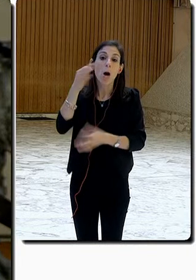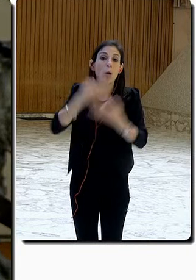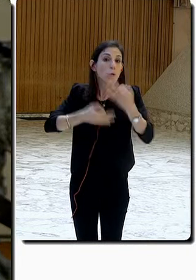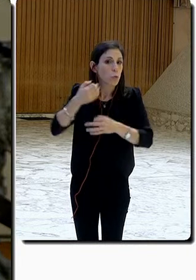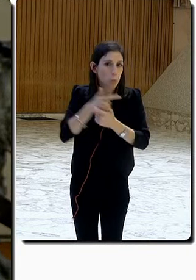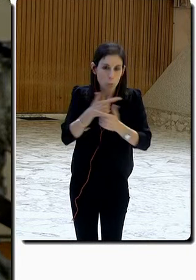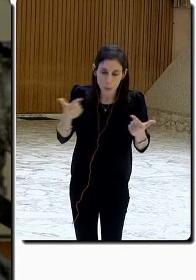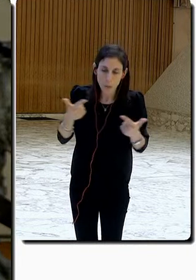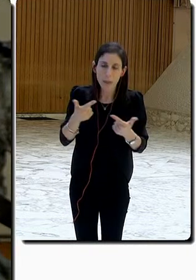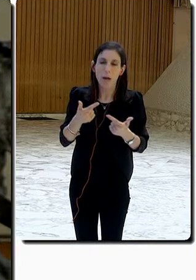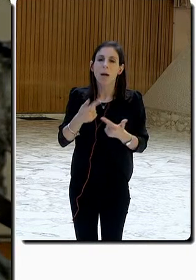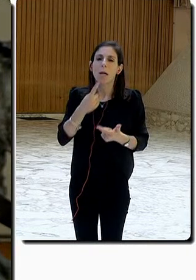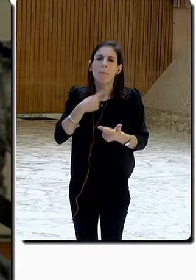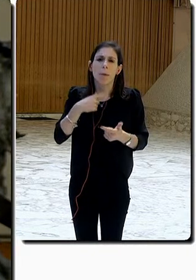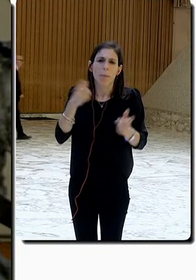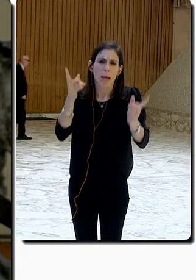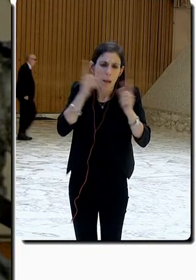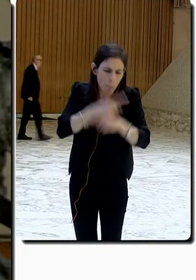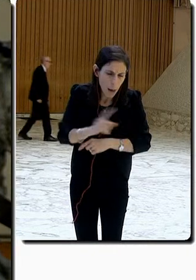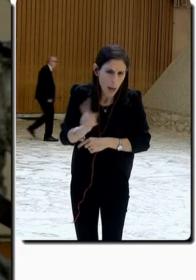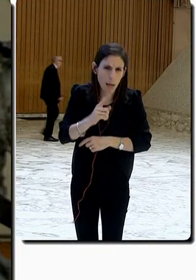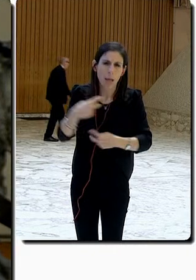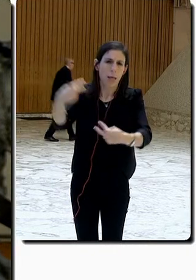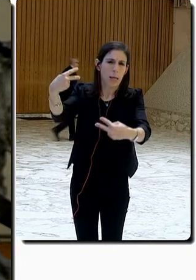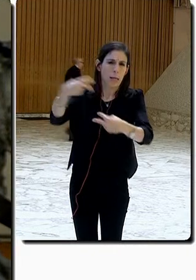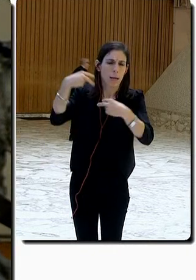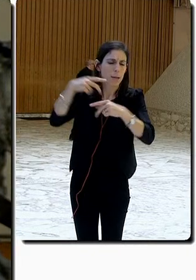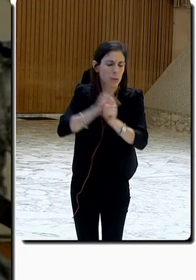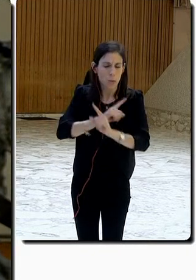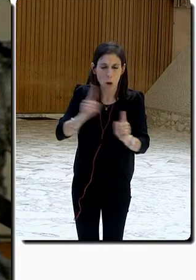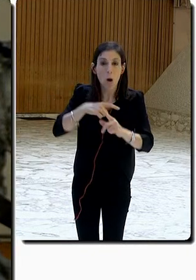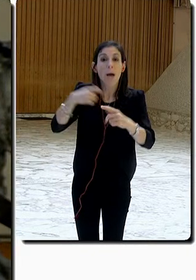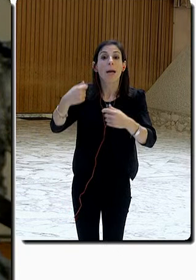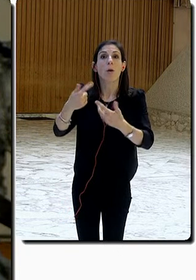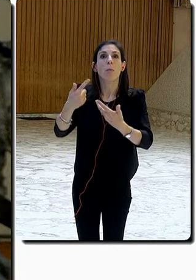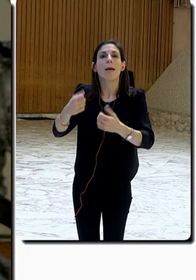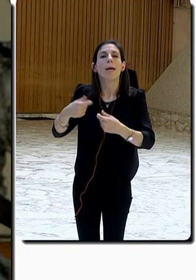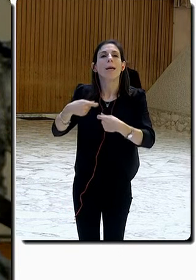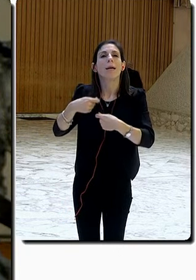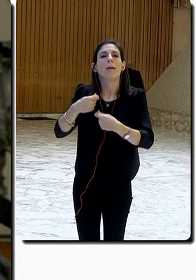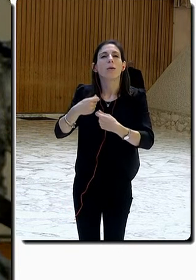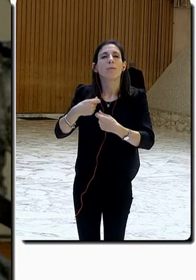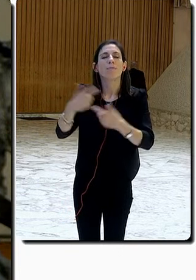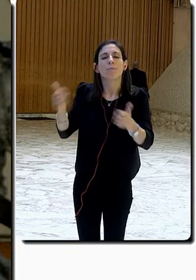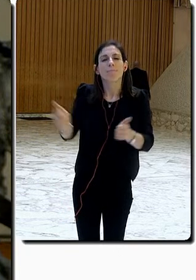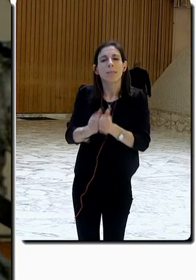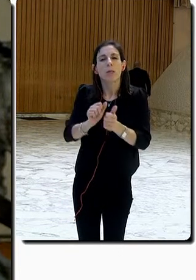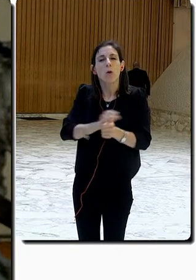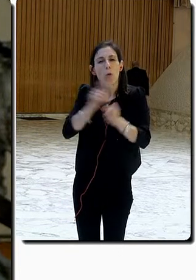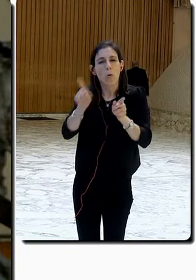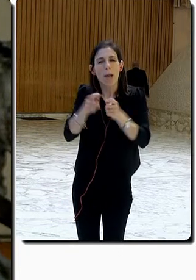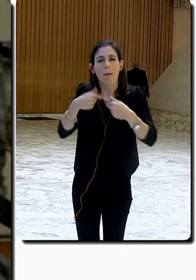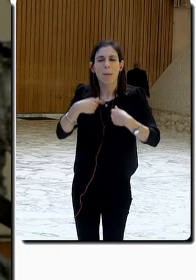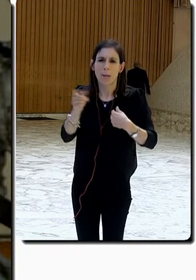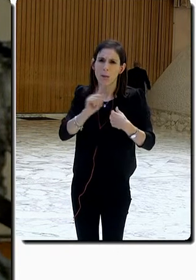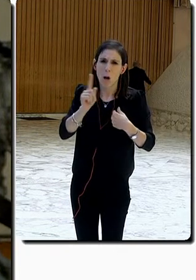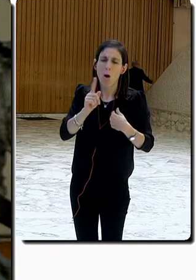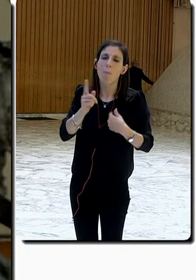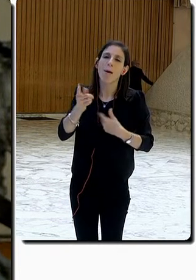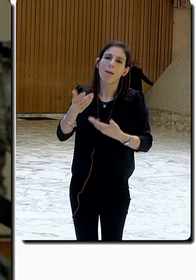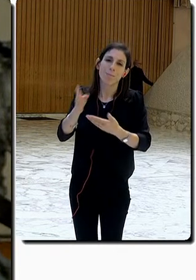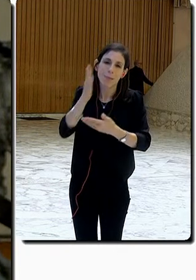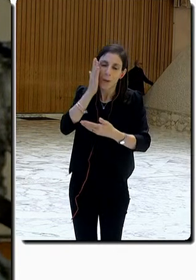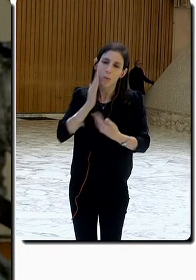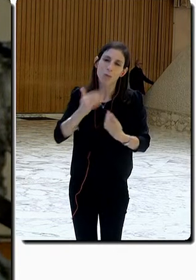même pas, mais qui valide notre douleur et nous aime. Jésus nous a donné un exemple lumineux quand il a pleuré avec Marie